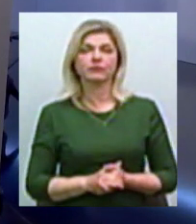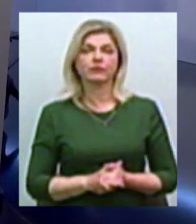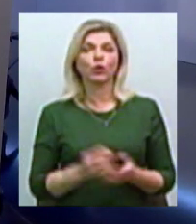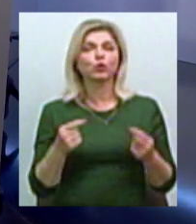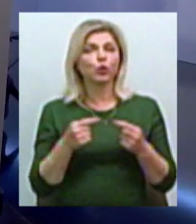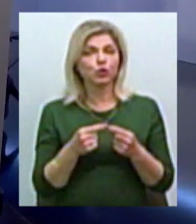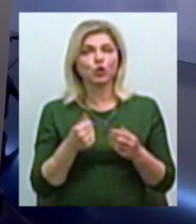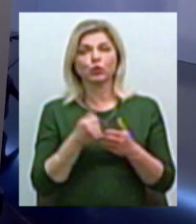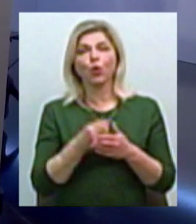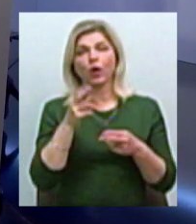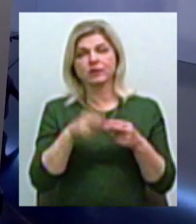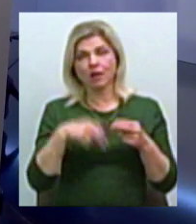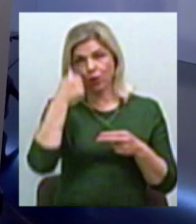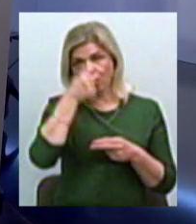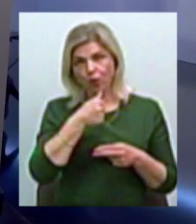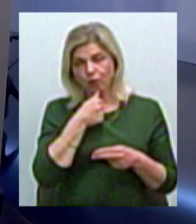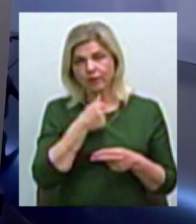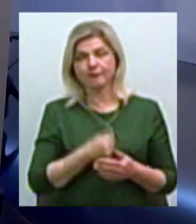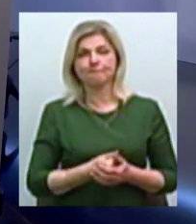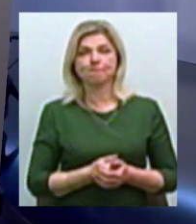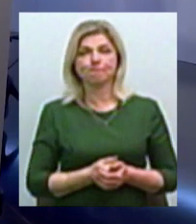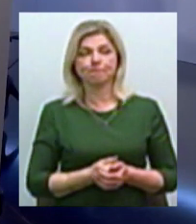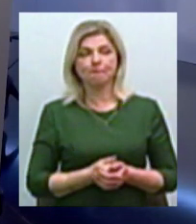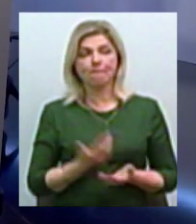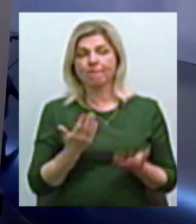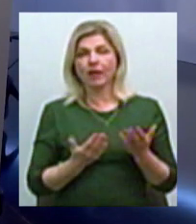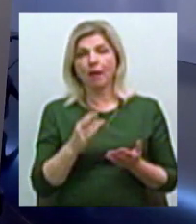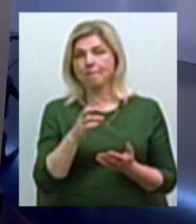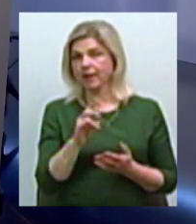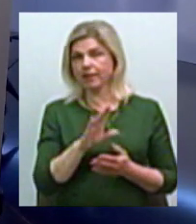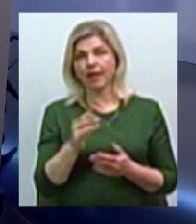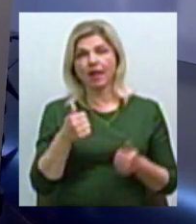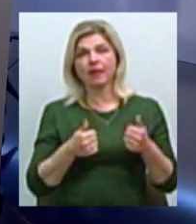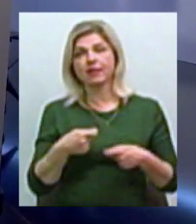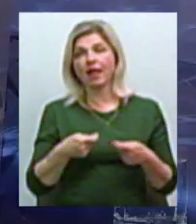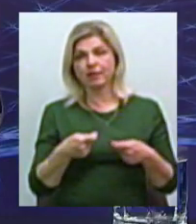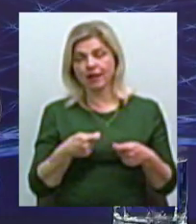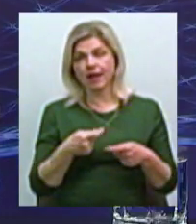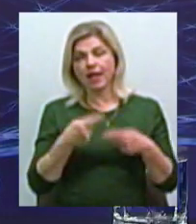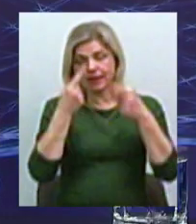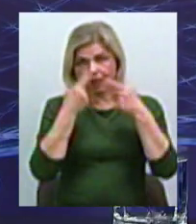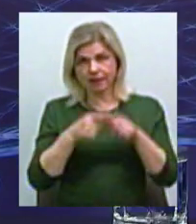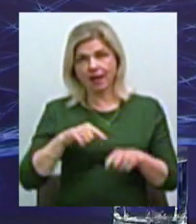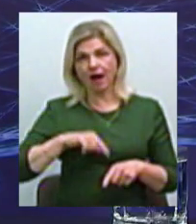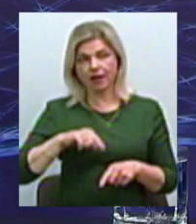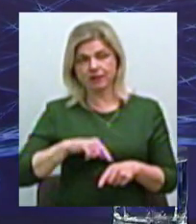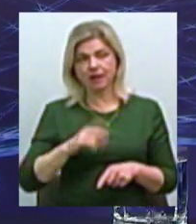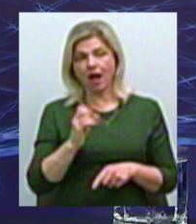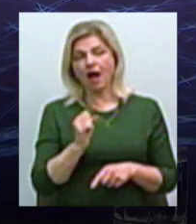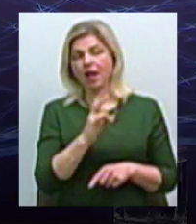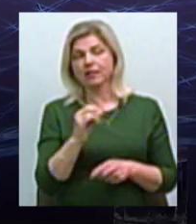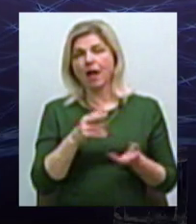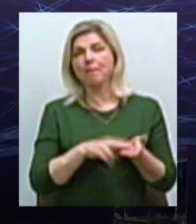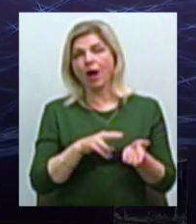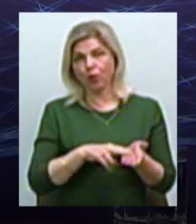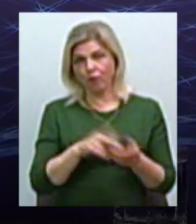до кінця року, це раз, а по-друге, якби не тендер, бо тендер ми просто технічні характеристики подаємо, а не марку, наприклад,